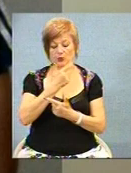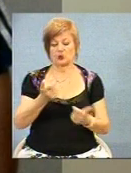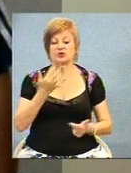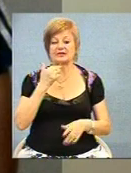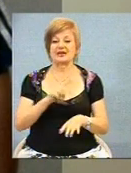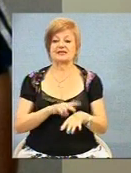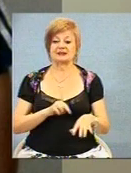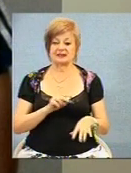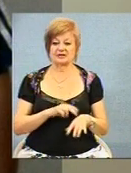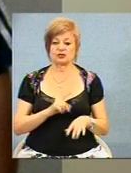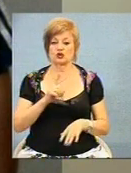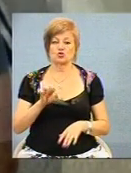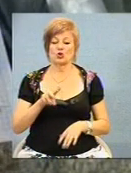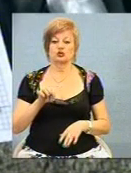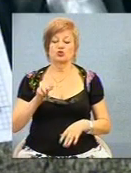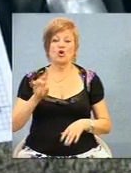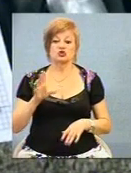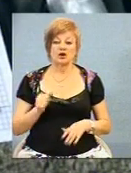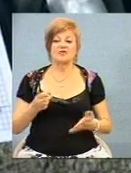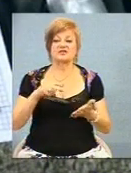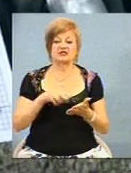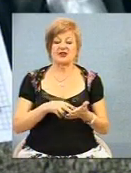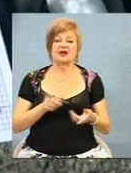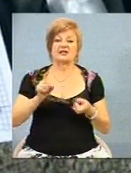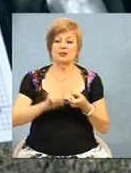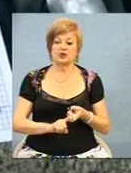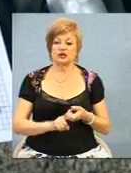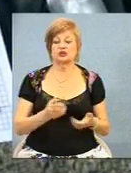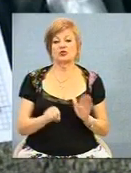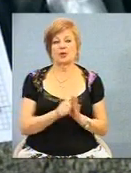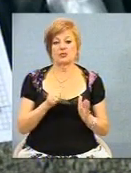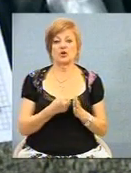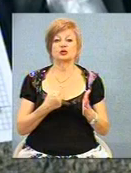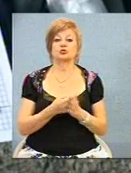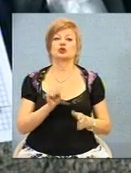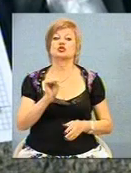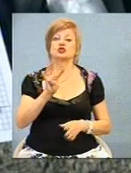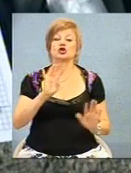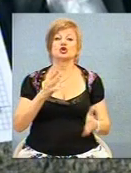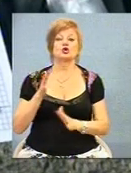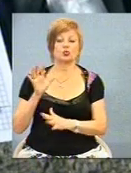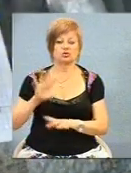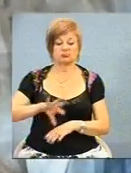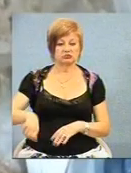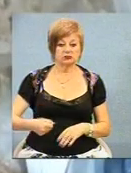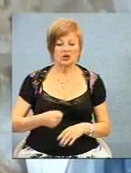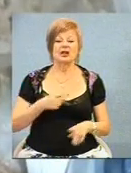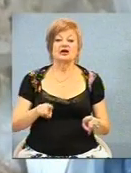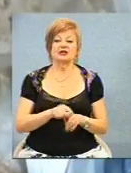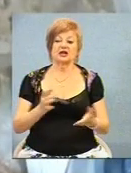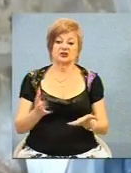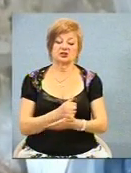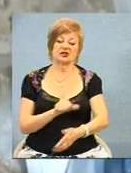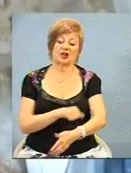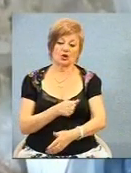Нацполіції в області Олег Золотоноша. Встановлено причетність банди як мінімум до 14 подібних випадків. Також вилучено наркотики і